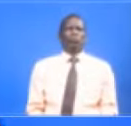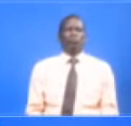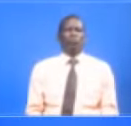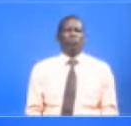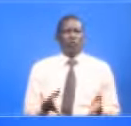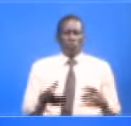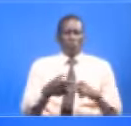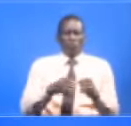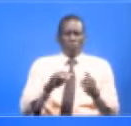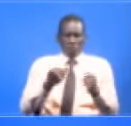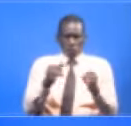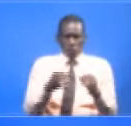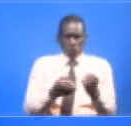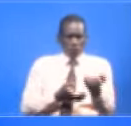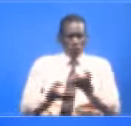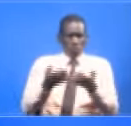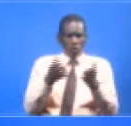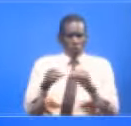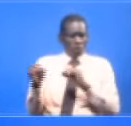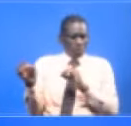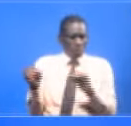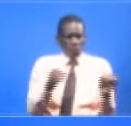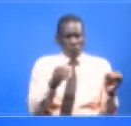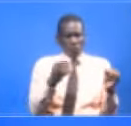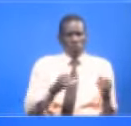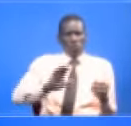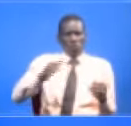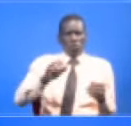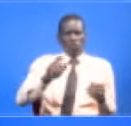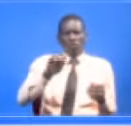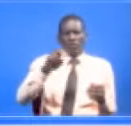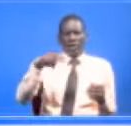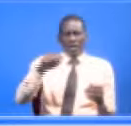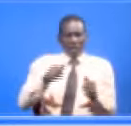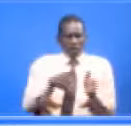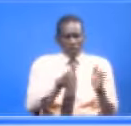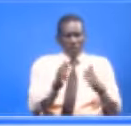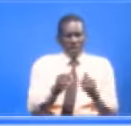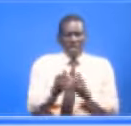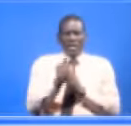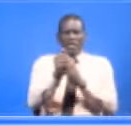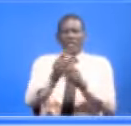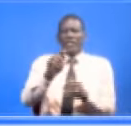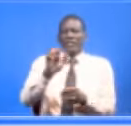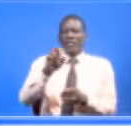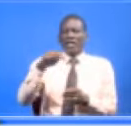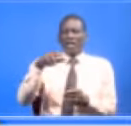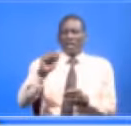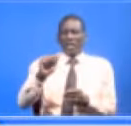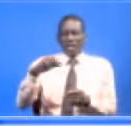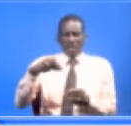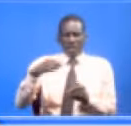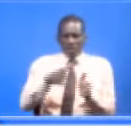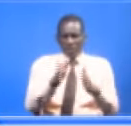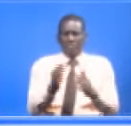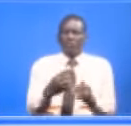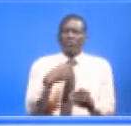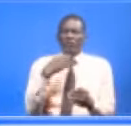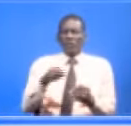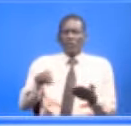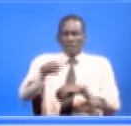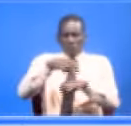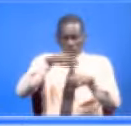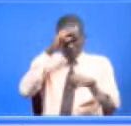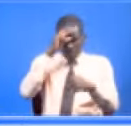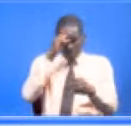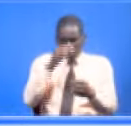Kutoka taarifa hiyo ya uchumi, sasa tuelekee kule kwenye kaunti ya Tana River. Viongozi kwenye kaunti hiyo wameirai serikali kuu kutenga fedha maalum za ujenzi